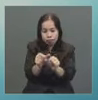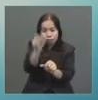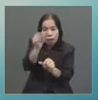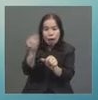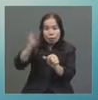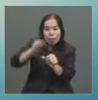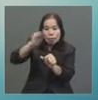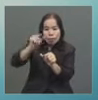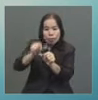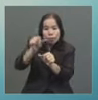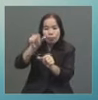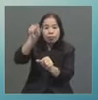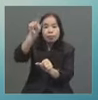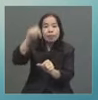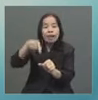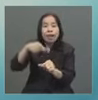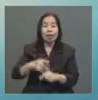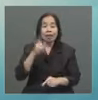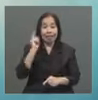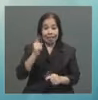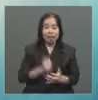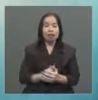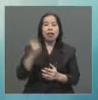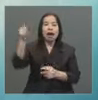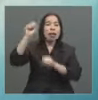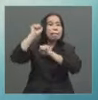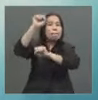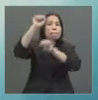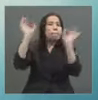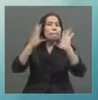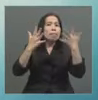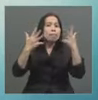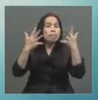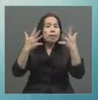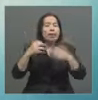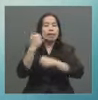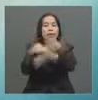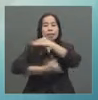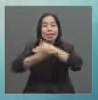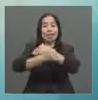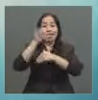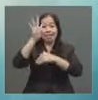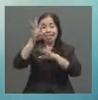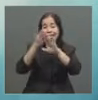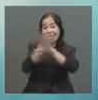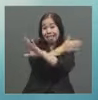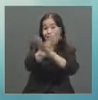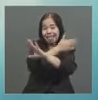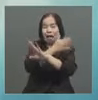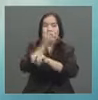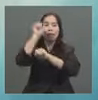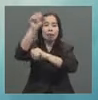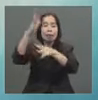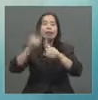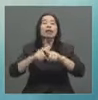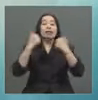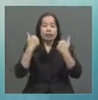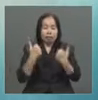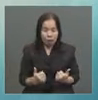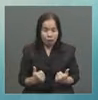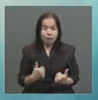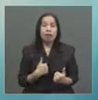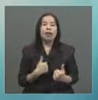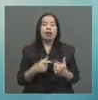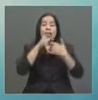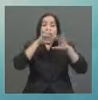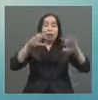จะเป็นถึงแม้จะเป็นประเทศที่บอกว่าไม่ได้เป็นประกาศใน4ประเทศแรกแล้วนะครับในภาครัฐตอนนี้เราถือว่